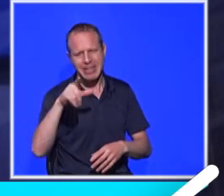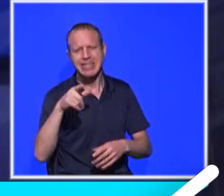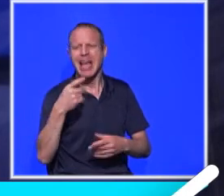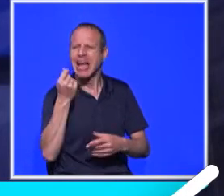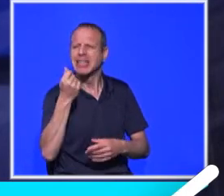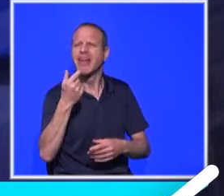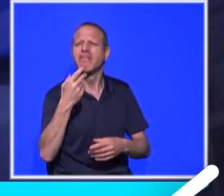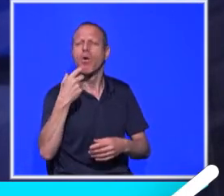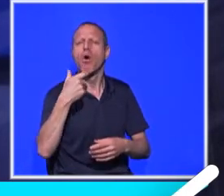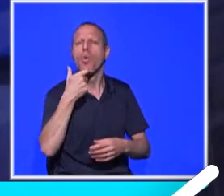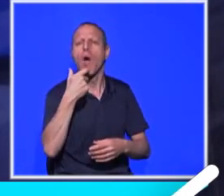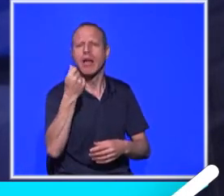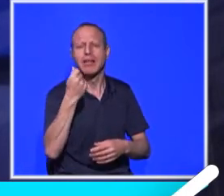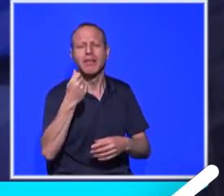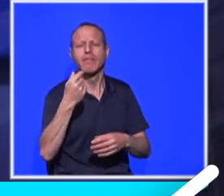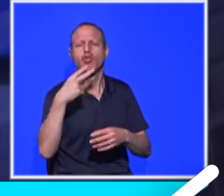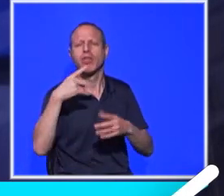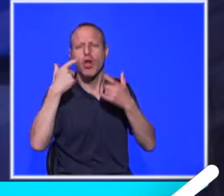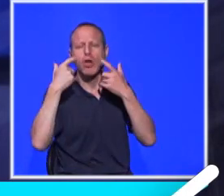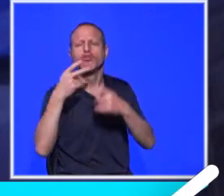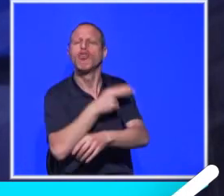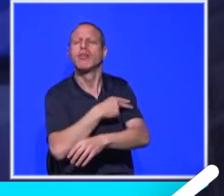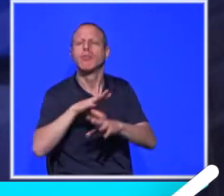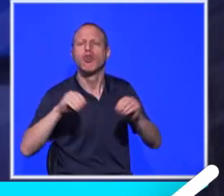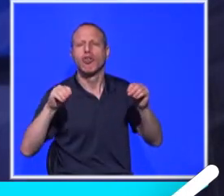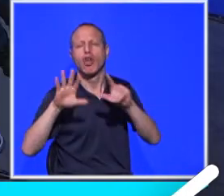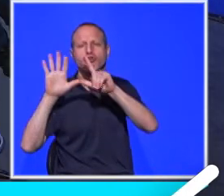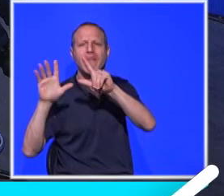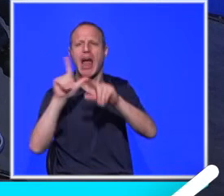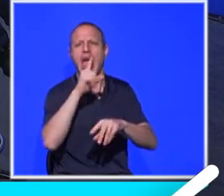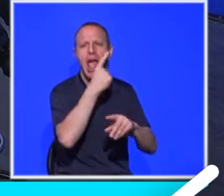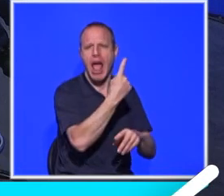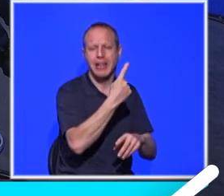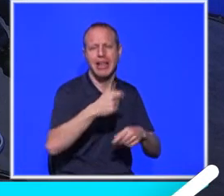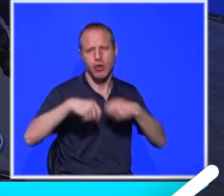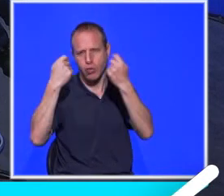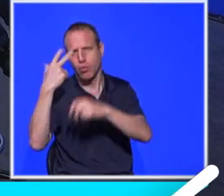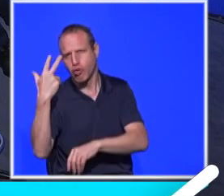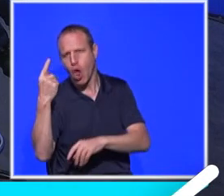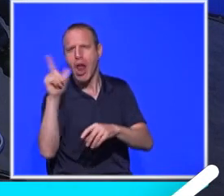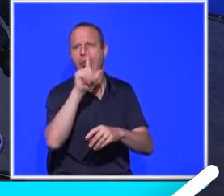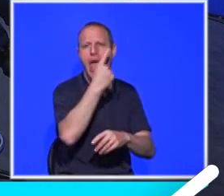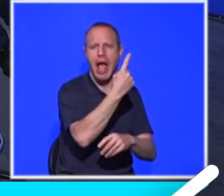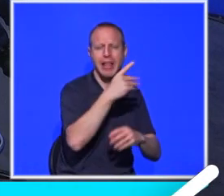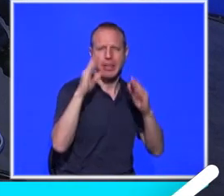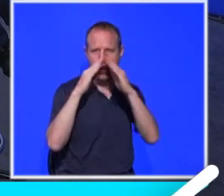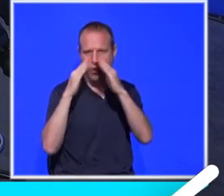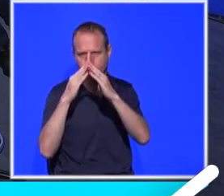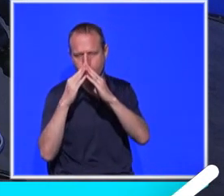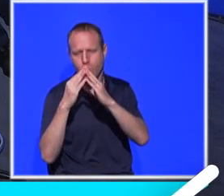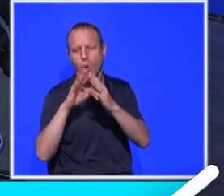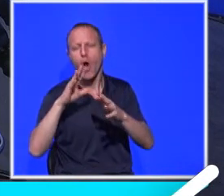יותר שוטרים בשטח, 7-1. בחינוך זה 3-1. בדיור, סך הכל כל היישובים הערבים יושבים